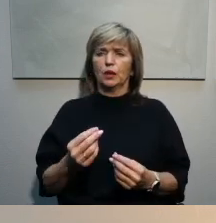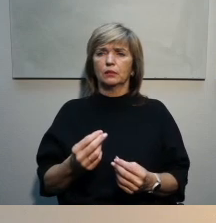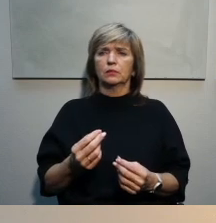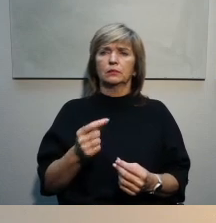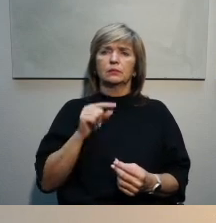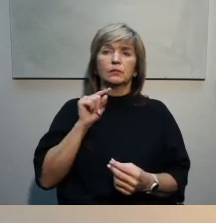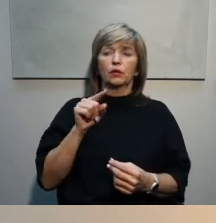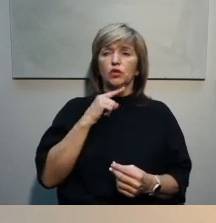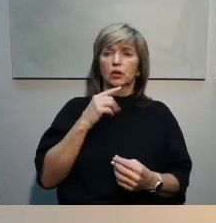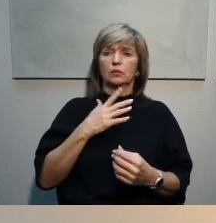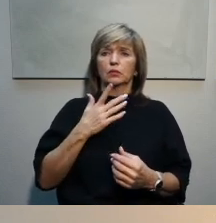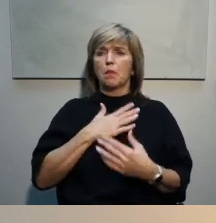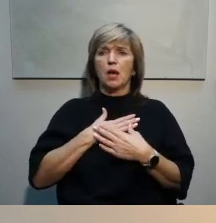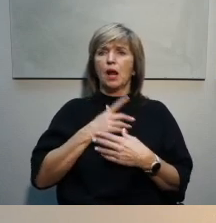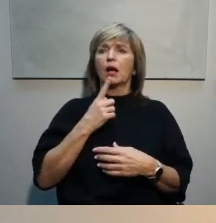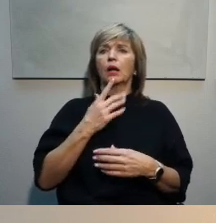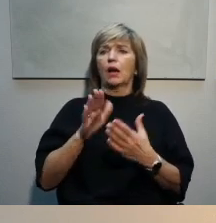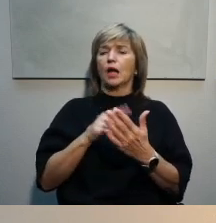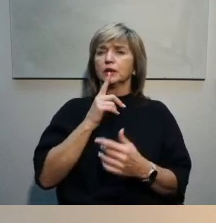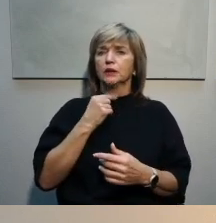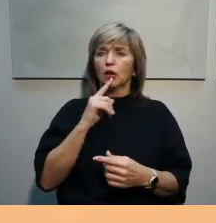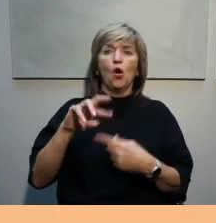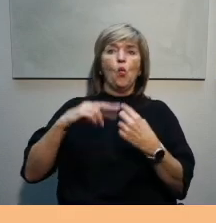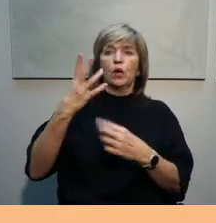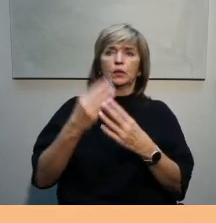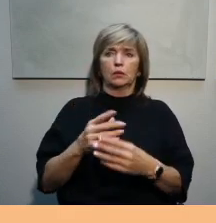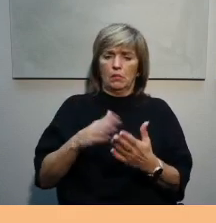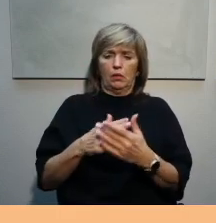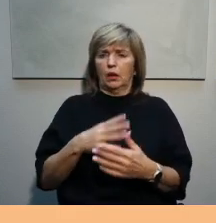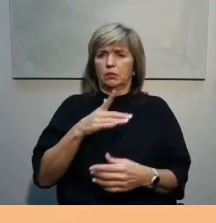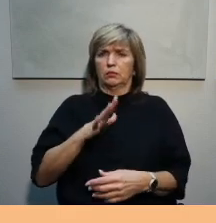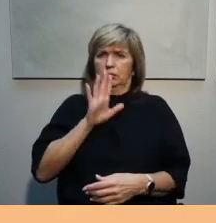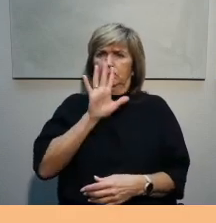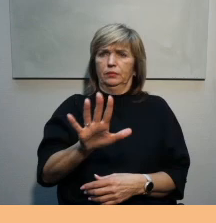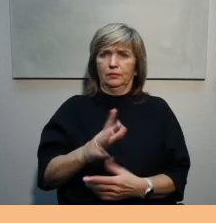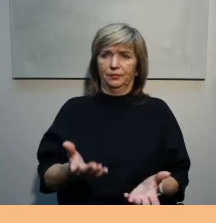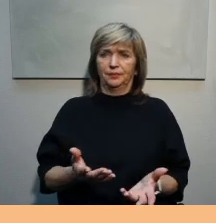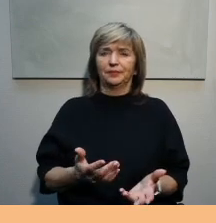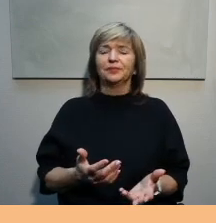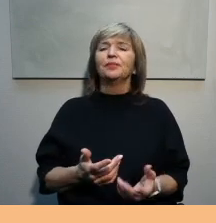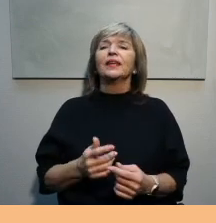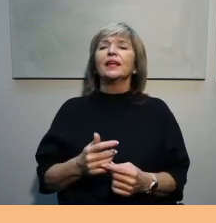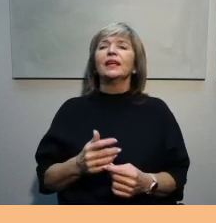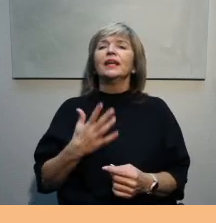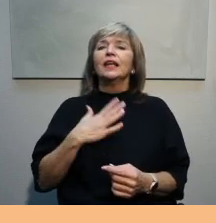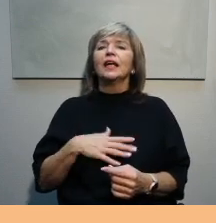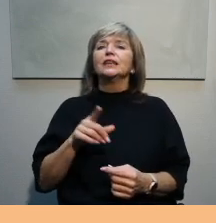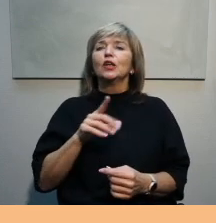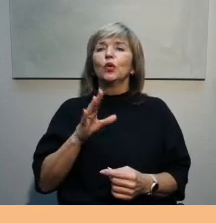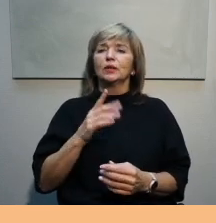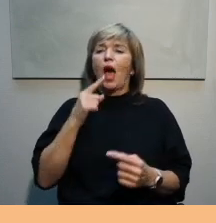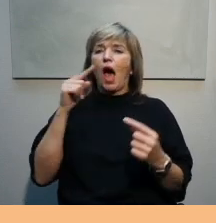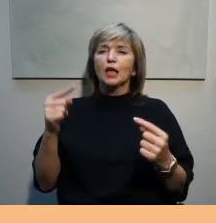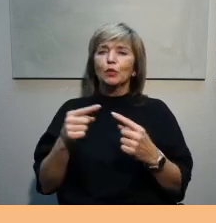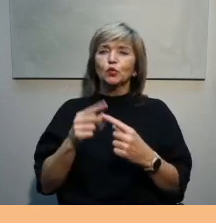grib mīļākā krāsa, viņam ir sarkana, nākošajā dienā viņš saka, viņam vispār krāsas riebis. Tas ir ļoti, ļoti